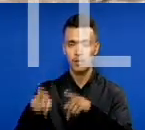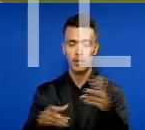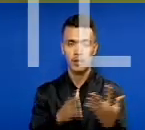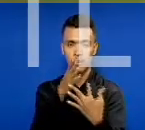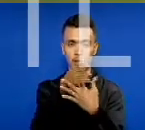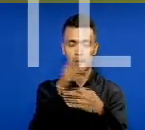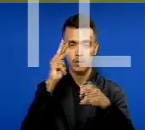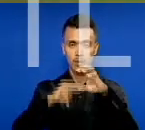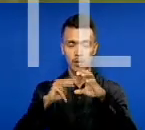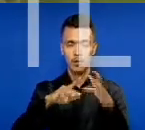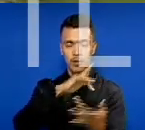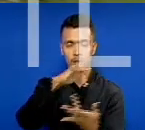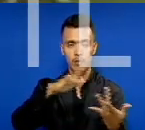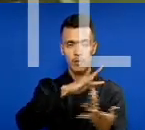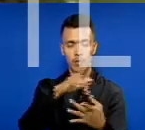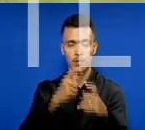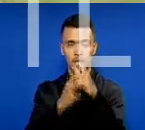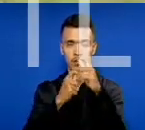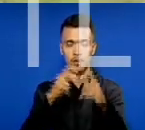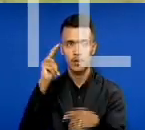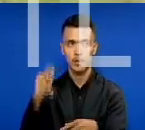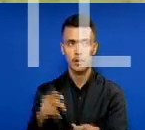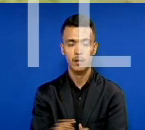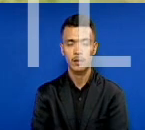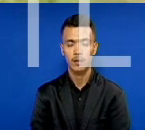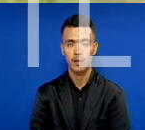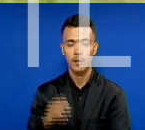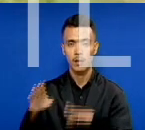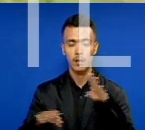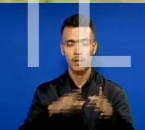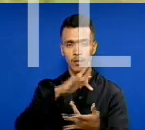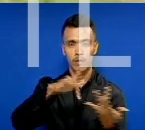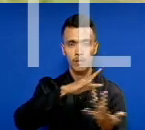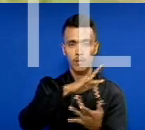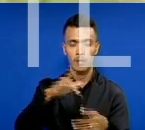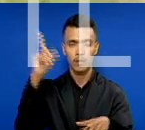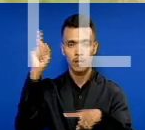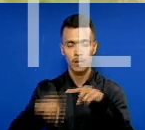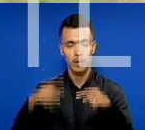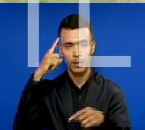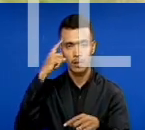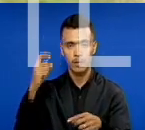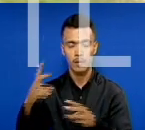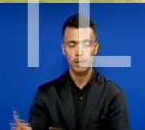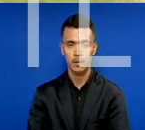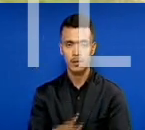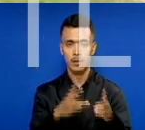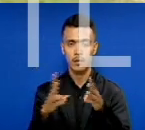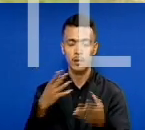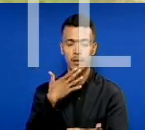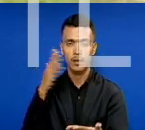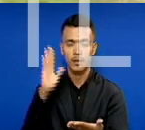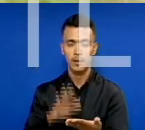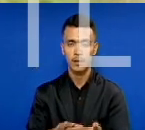supermercado no movimentação transporte nian. La vamai la bele tamba estrada la dia kondisão la dia. Hare hare